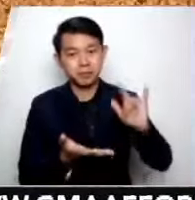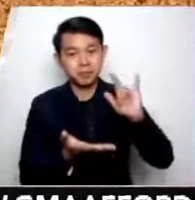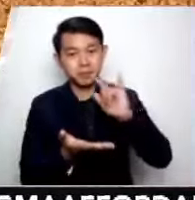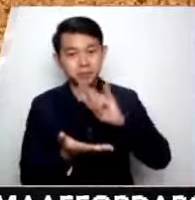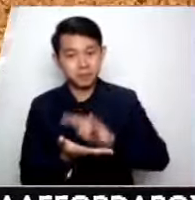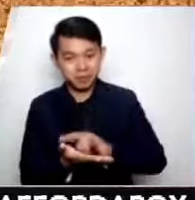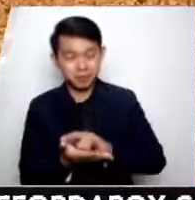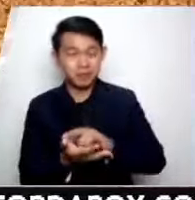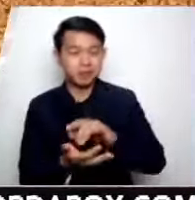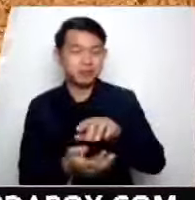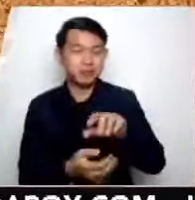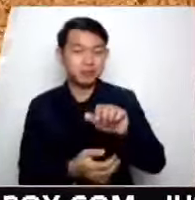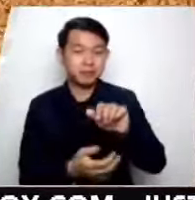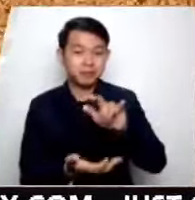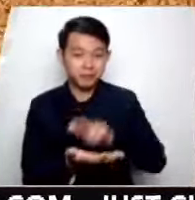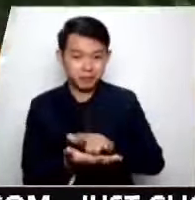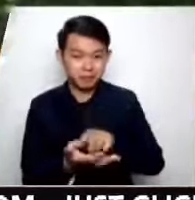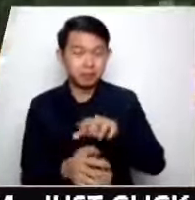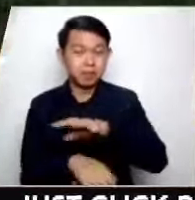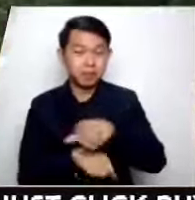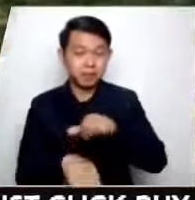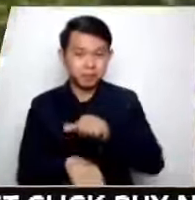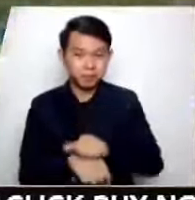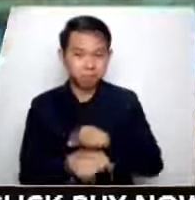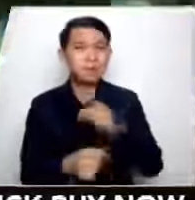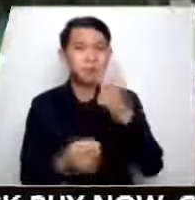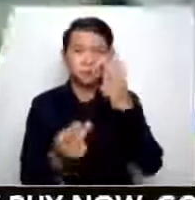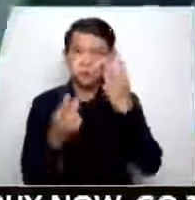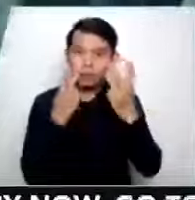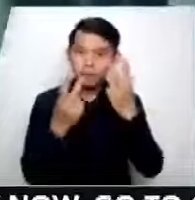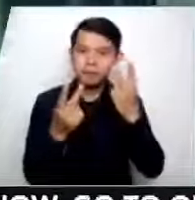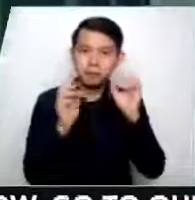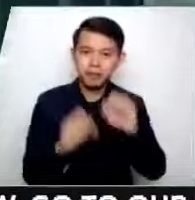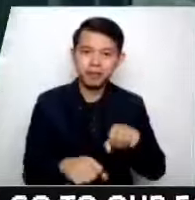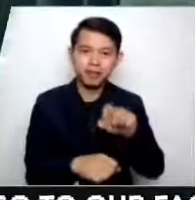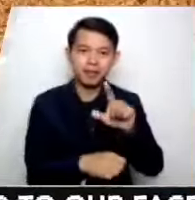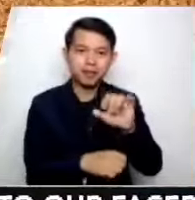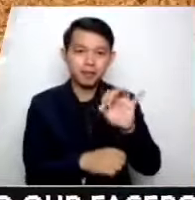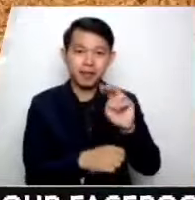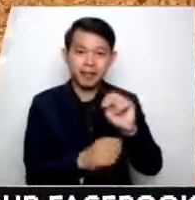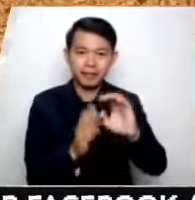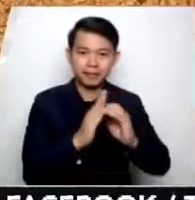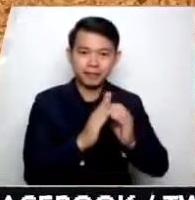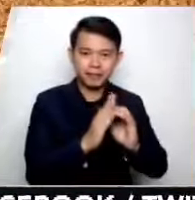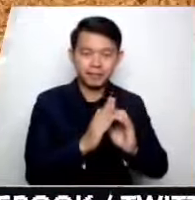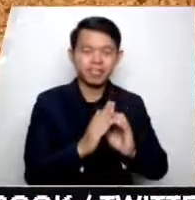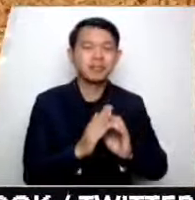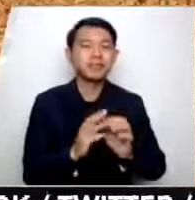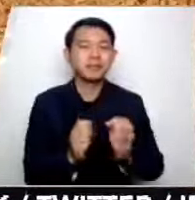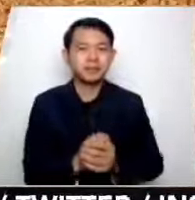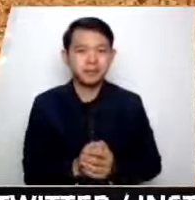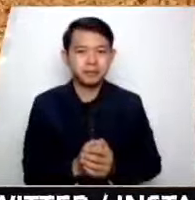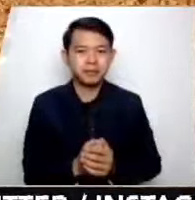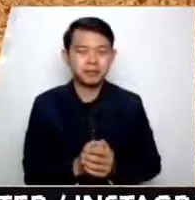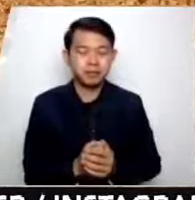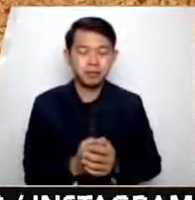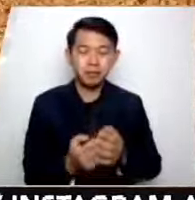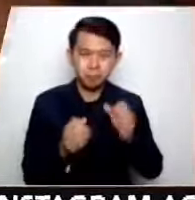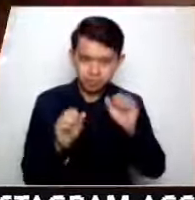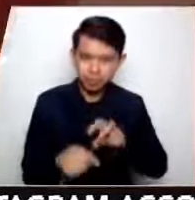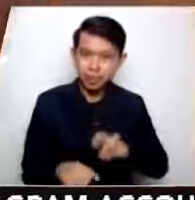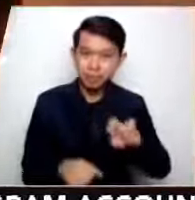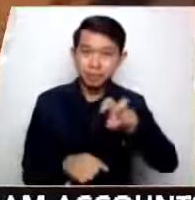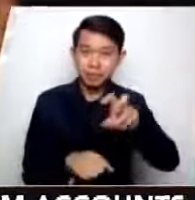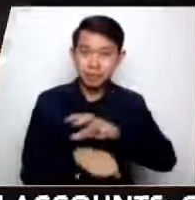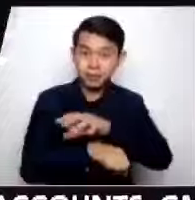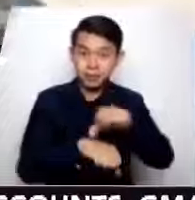roaring with class and picturesque view na agad ang Lion City. Pero don't hesitate for a tour in Singapore dahil dito nakaka-poor.